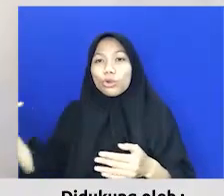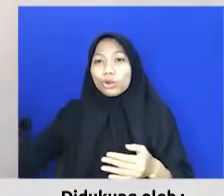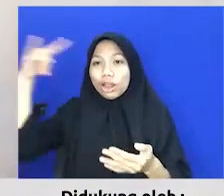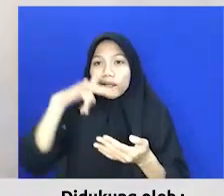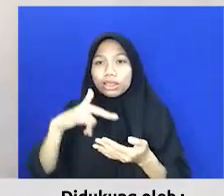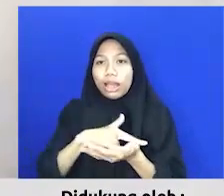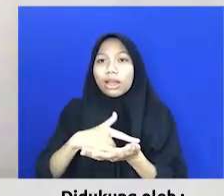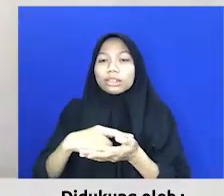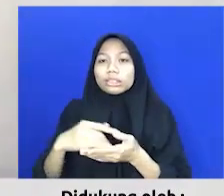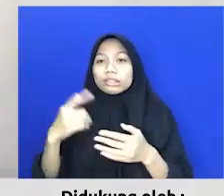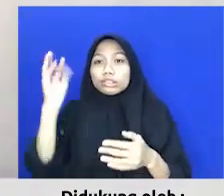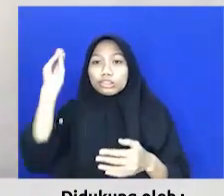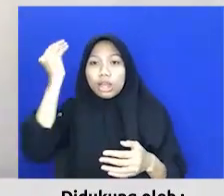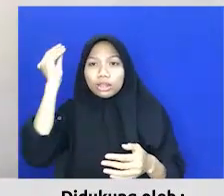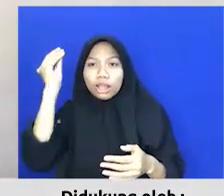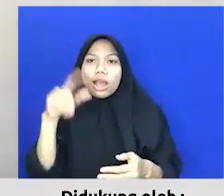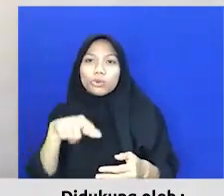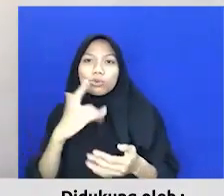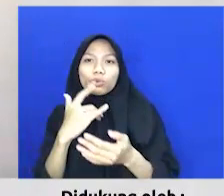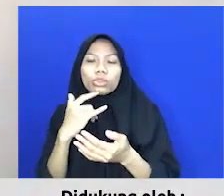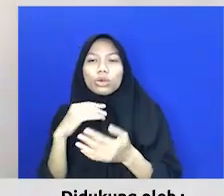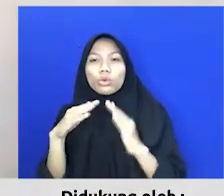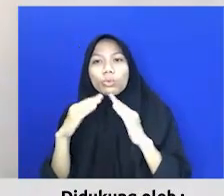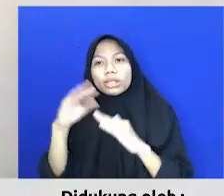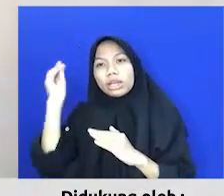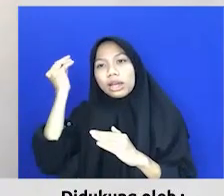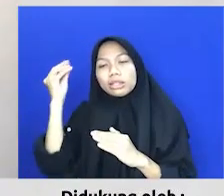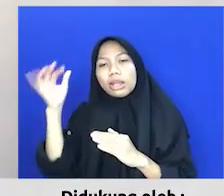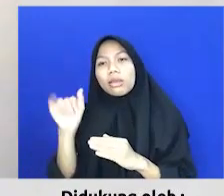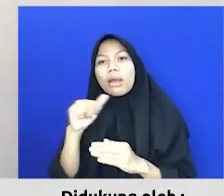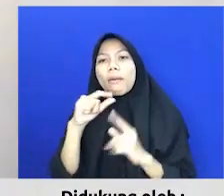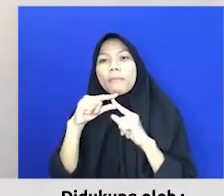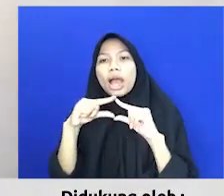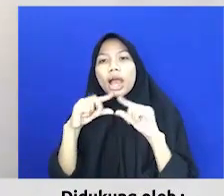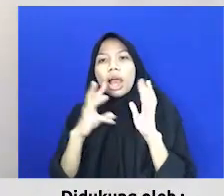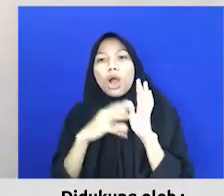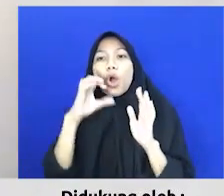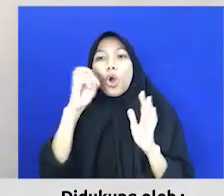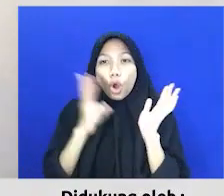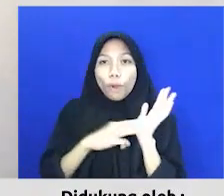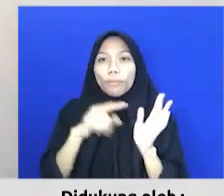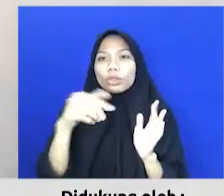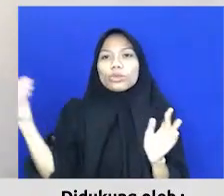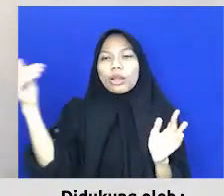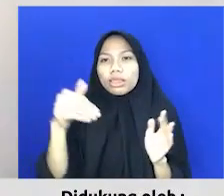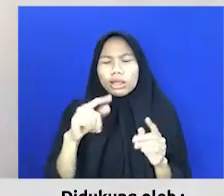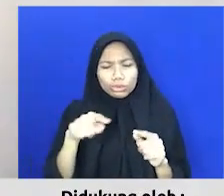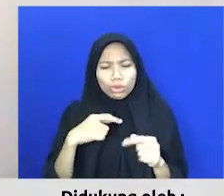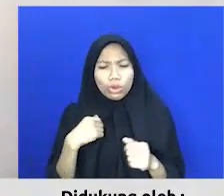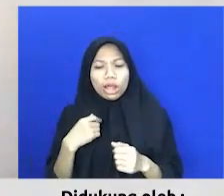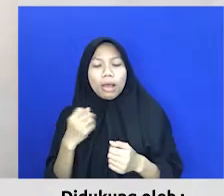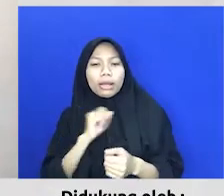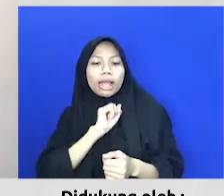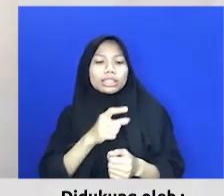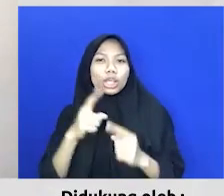gitu pelajaran saya untuk menulis skenario. Dan kemudian juga apa yang